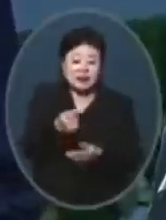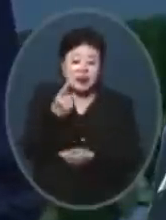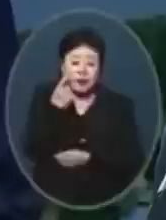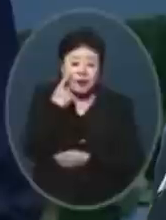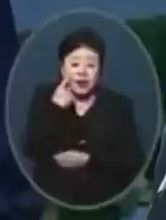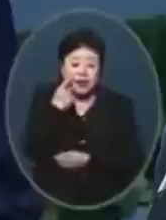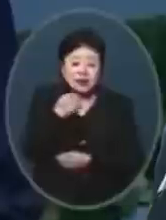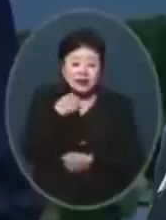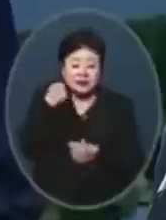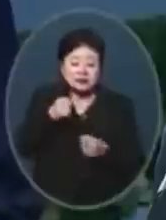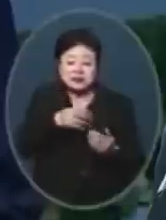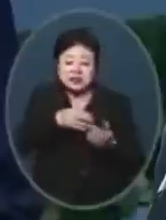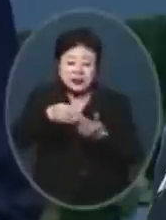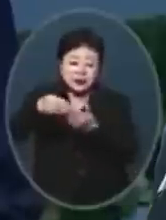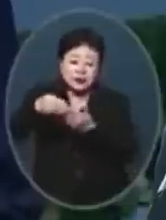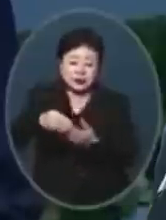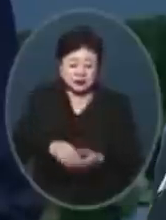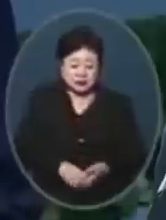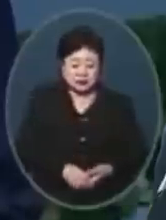짐승들 데리고